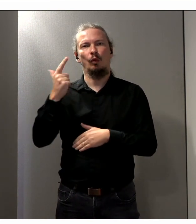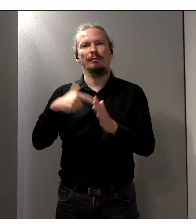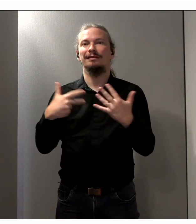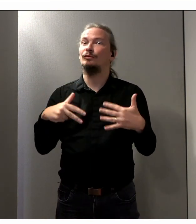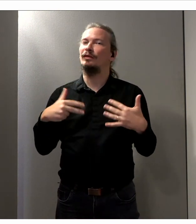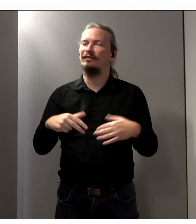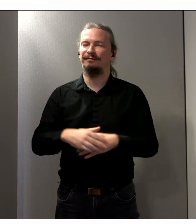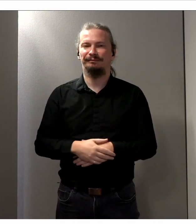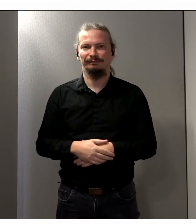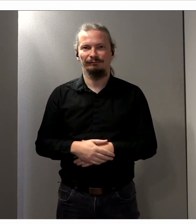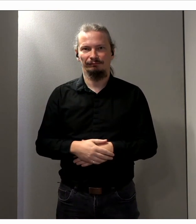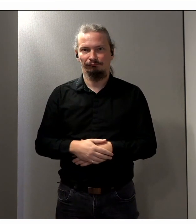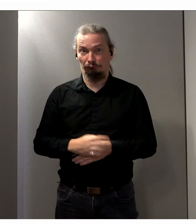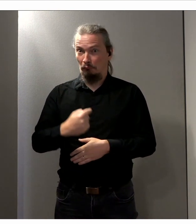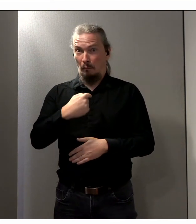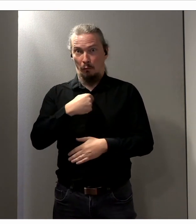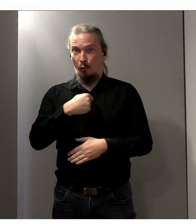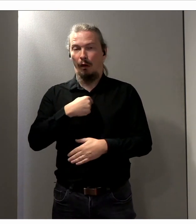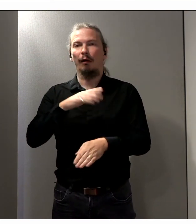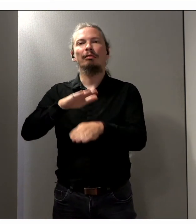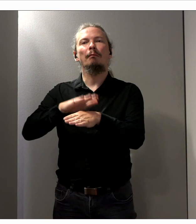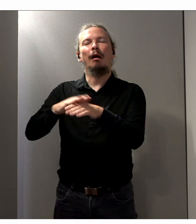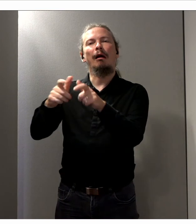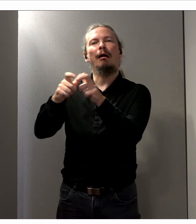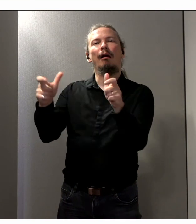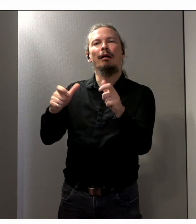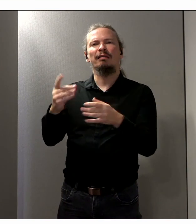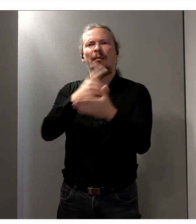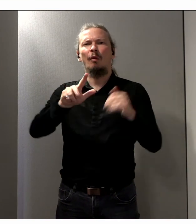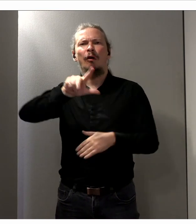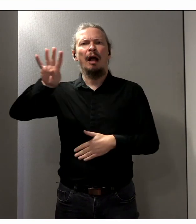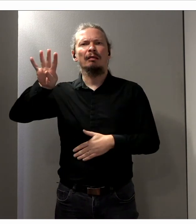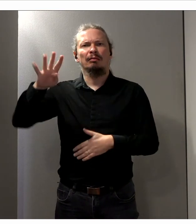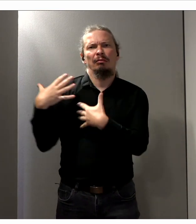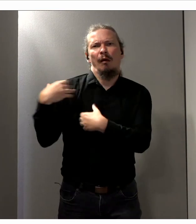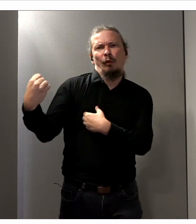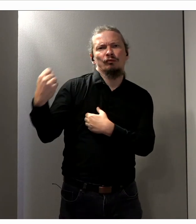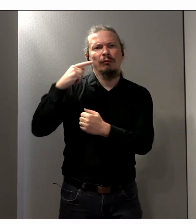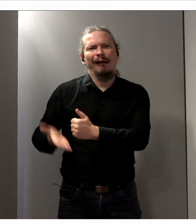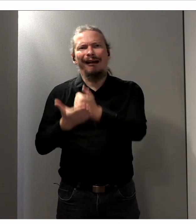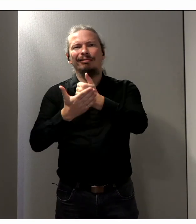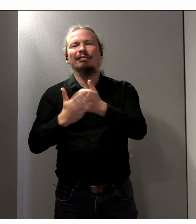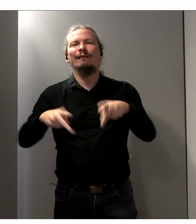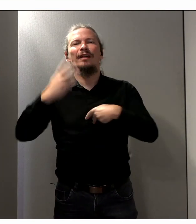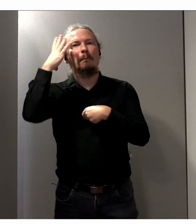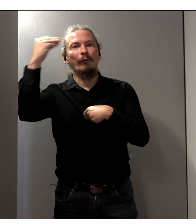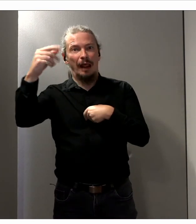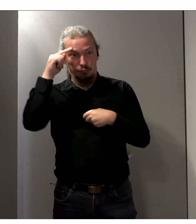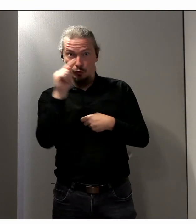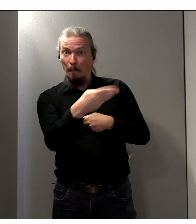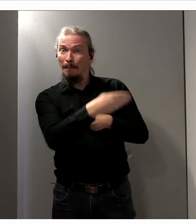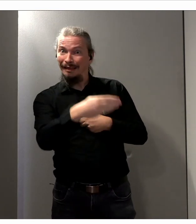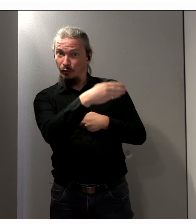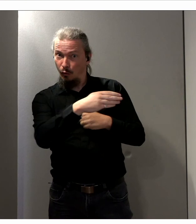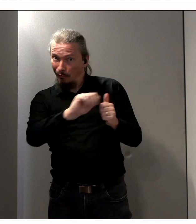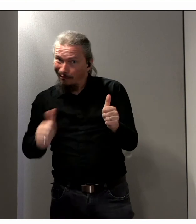2018. J'ai été recrutée par un prestataire de l'Hérault comme aide à la vie professionnelle pour accompagner Mathieu dans